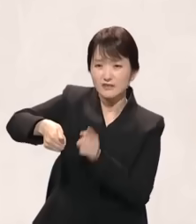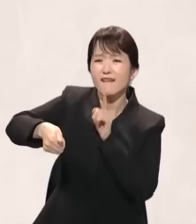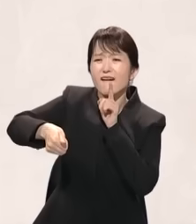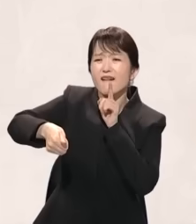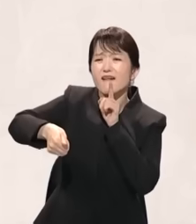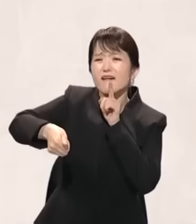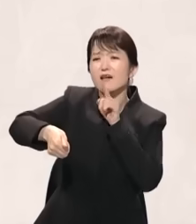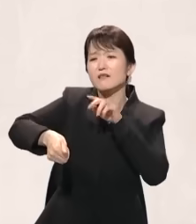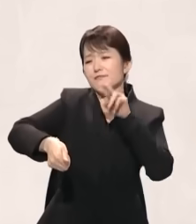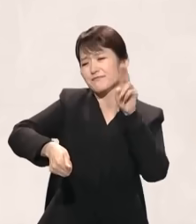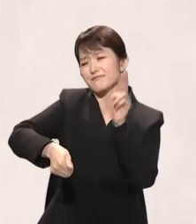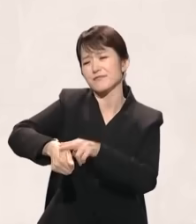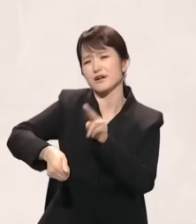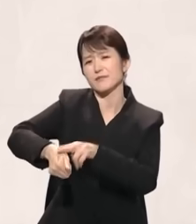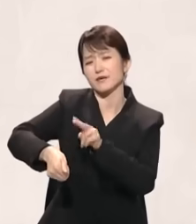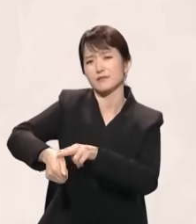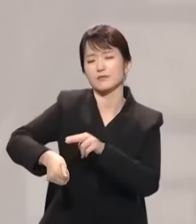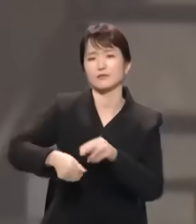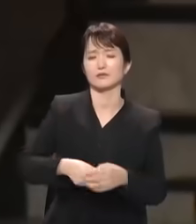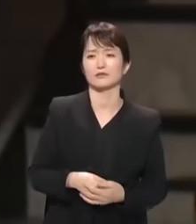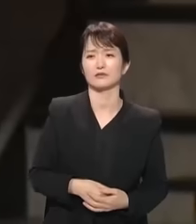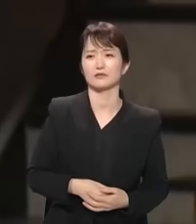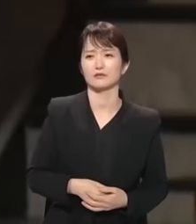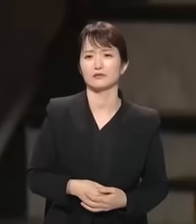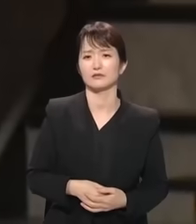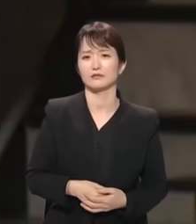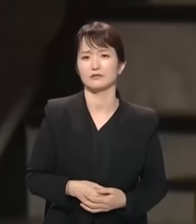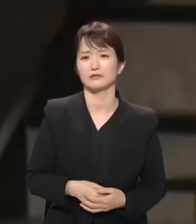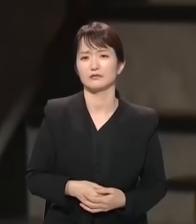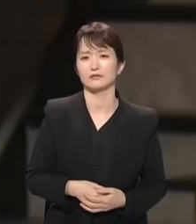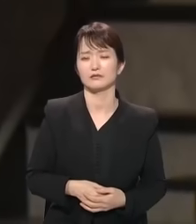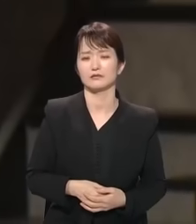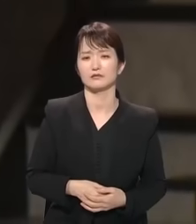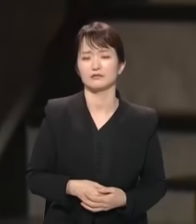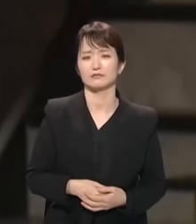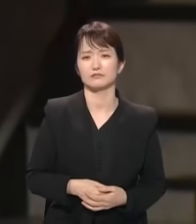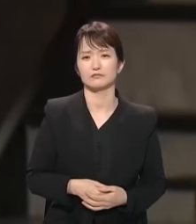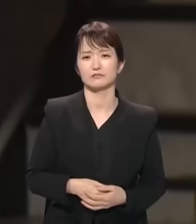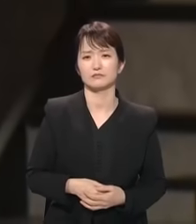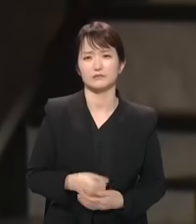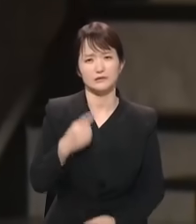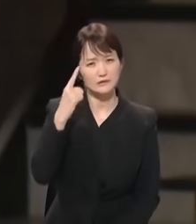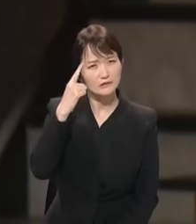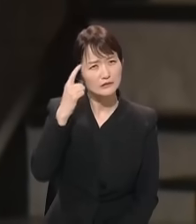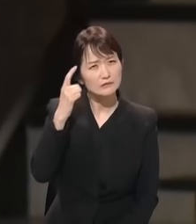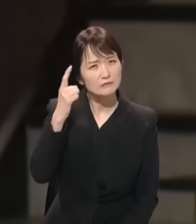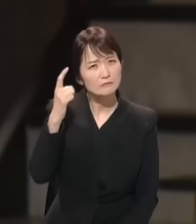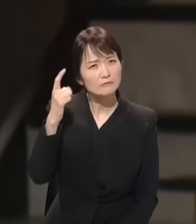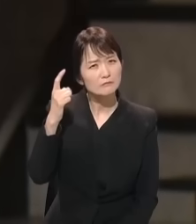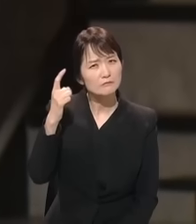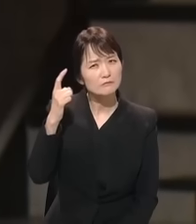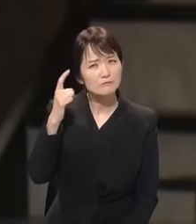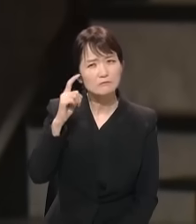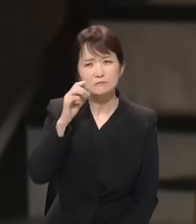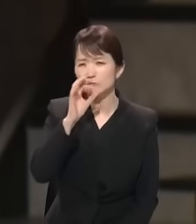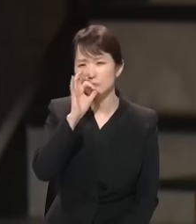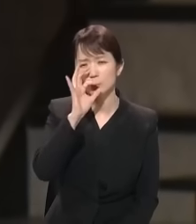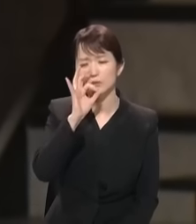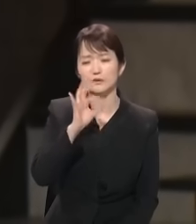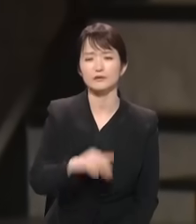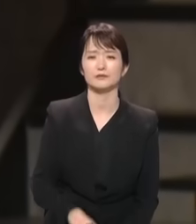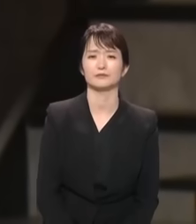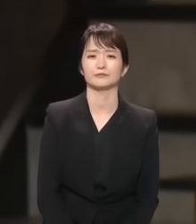때린다고 하는 거는 글쎄 이게 뭐 과연 상상을 할 수 있는가라는 생각도 듭니다 그리고